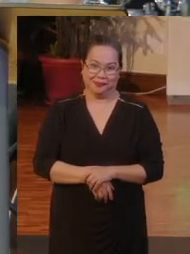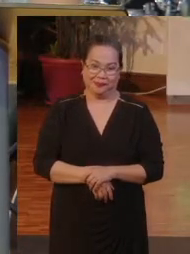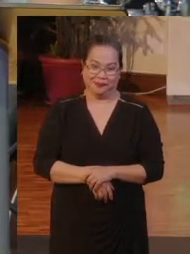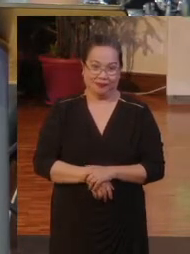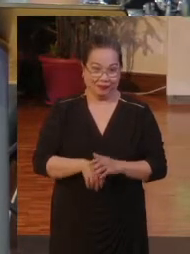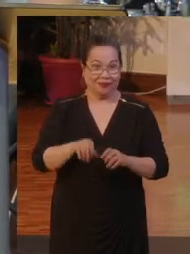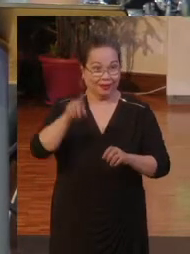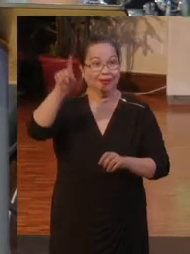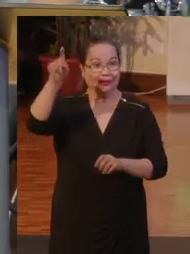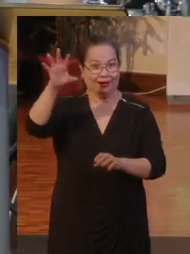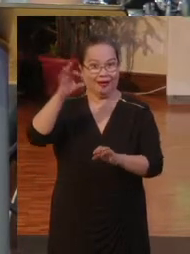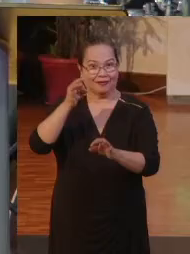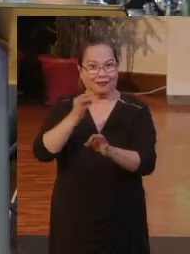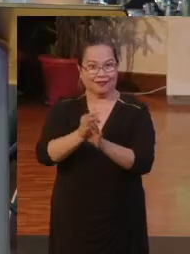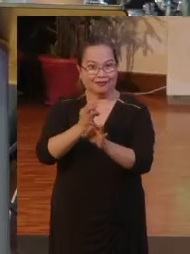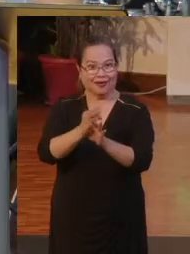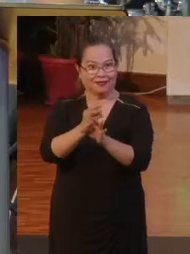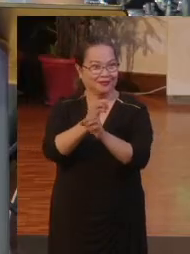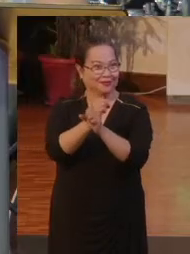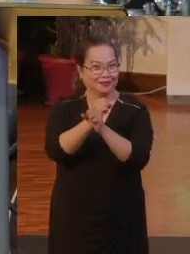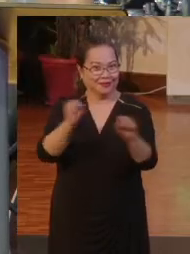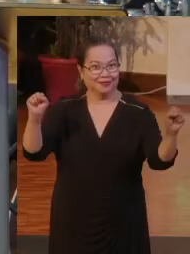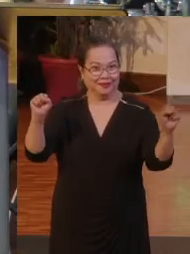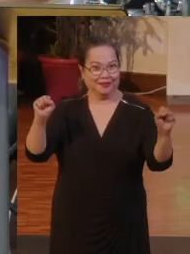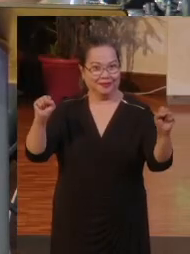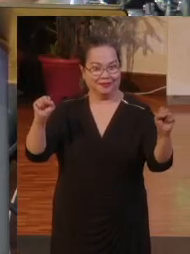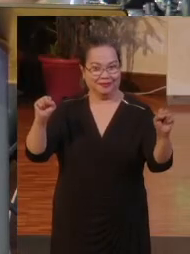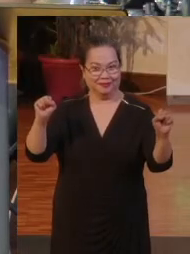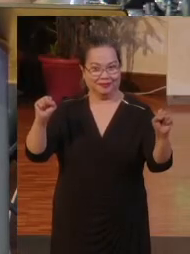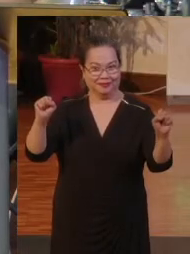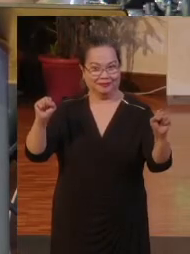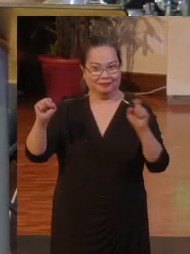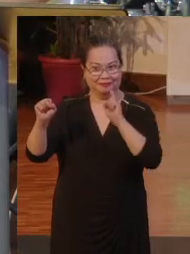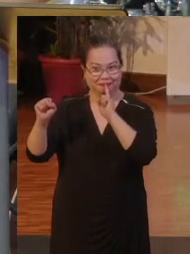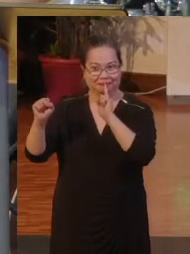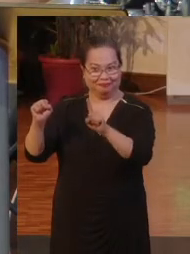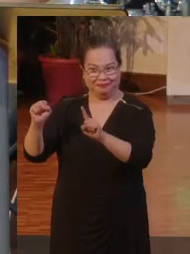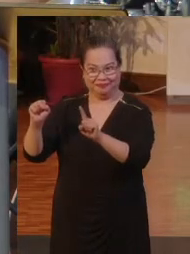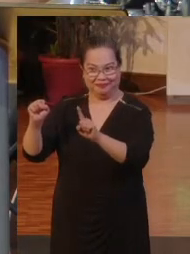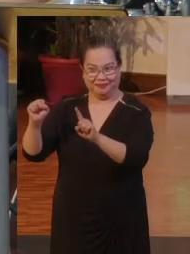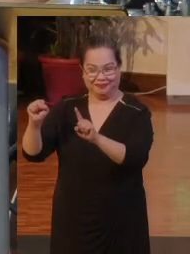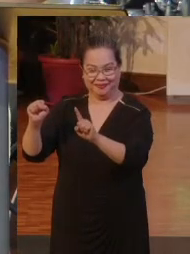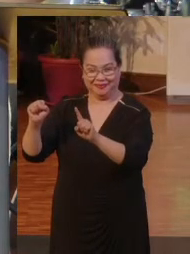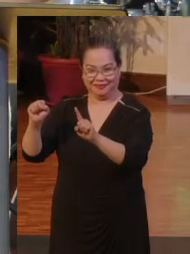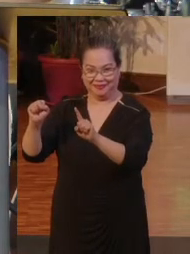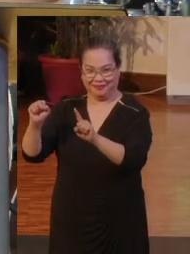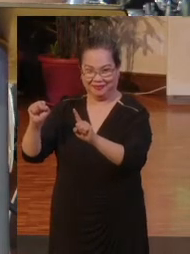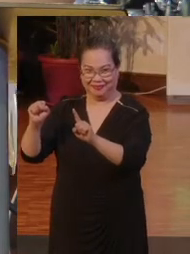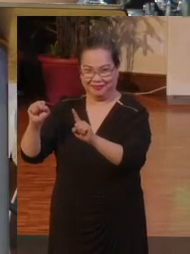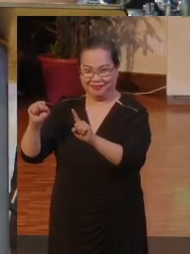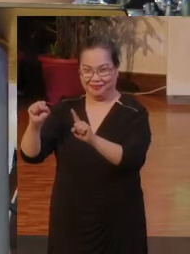Naging tapat ang Diyos sa pagliligtas sa kanila, mga kapatid,